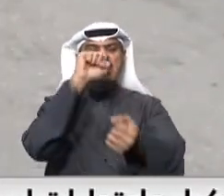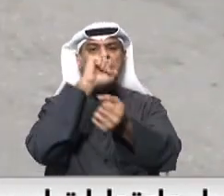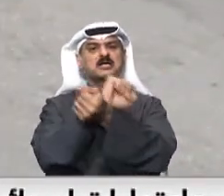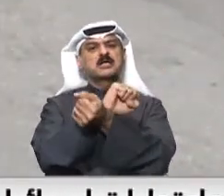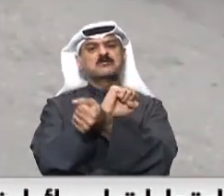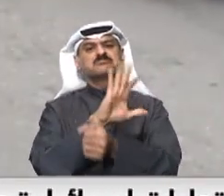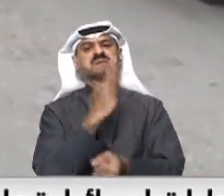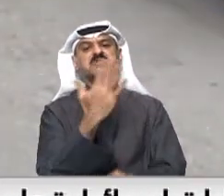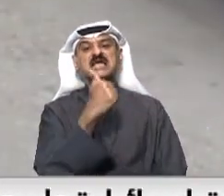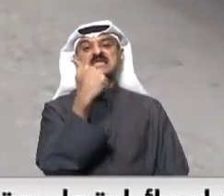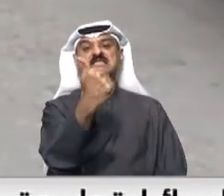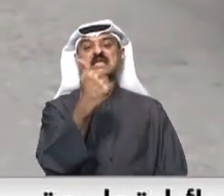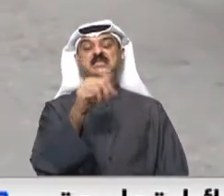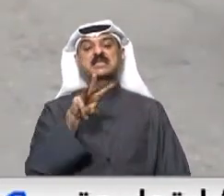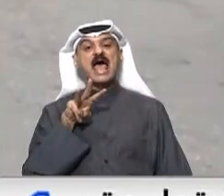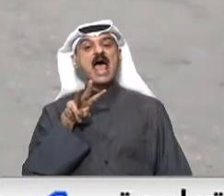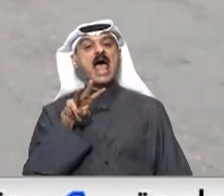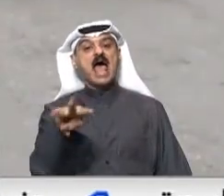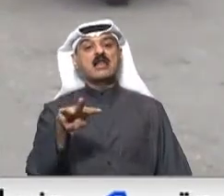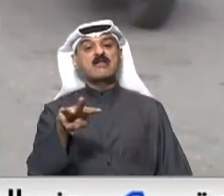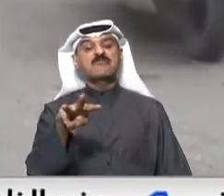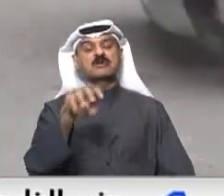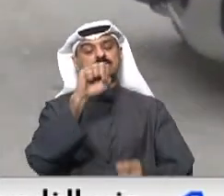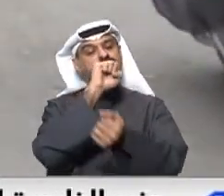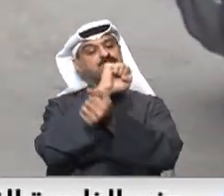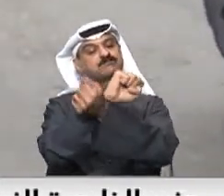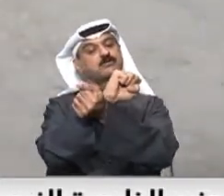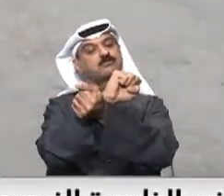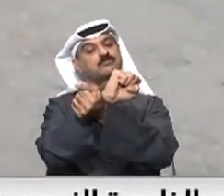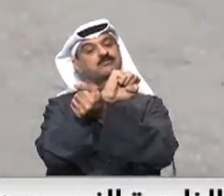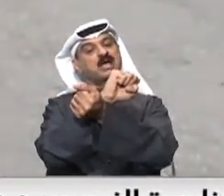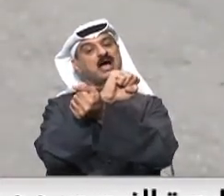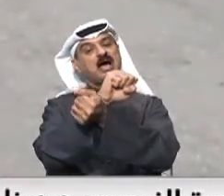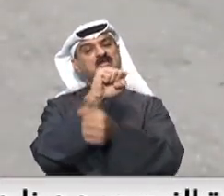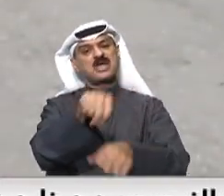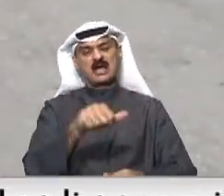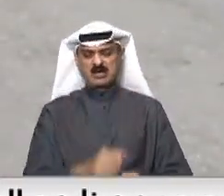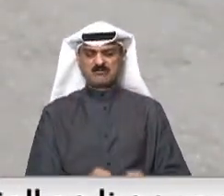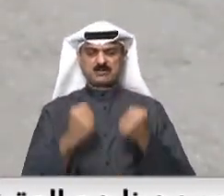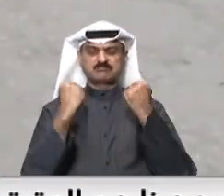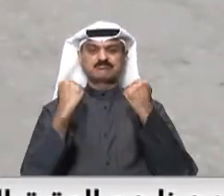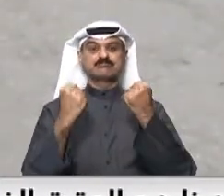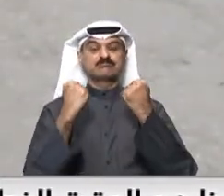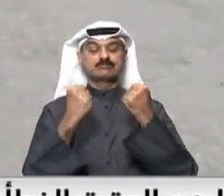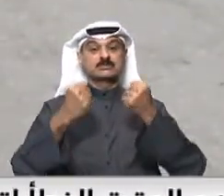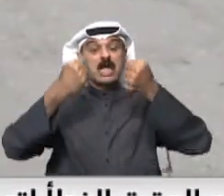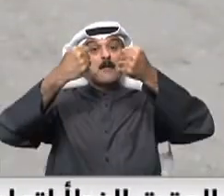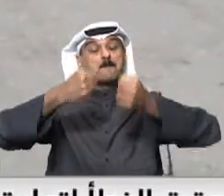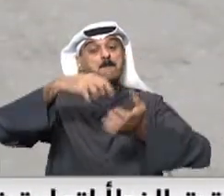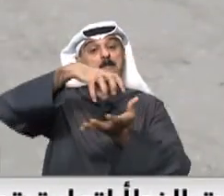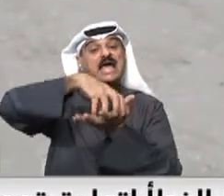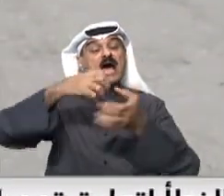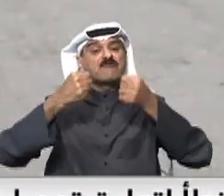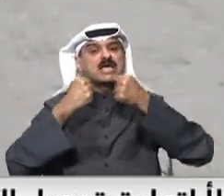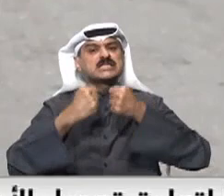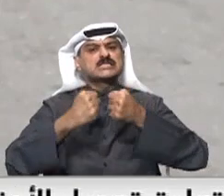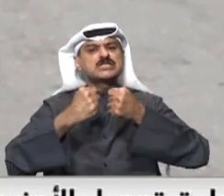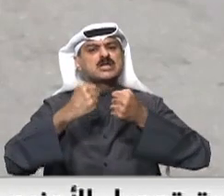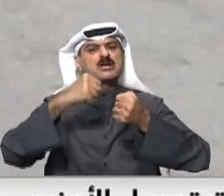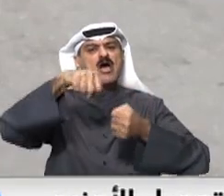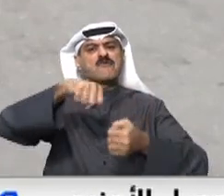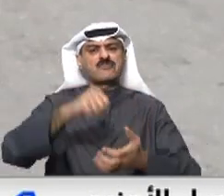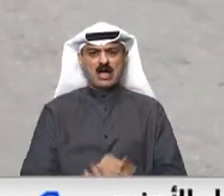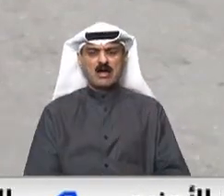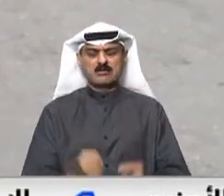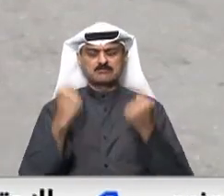قرابة 6500 أسير فلسطيني يعيشون في ظروف صعبة ومعقدة للغاية